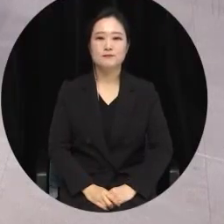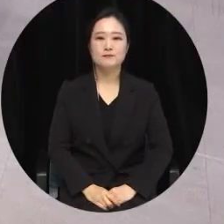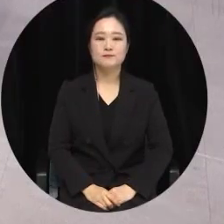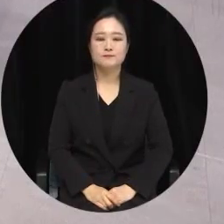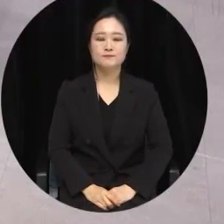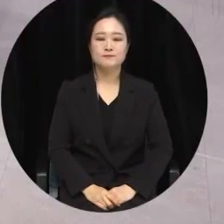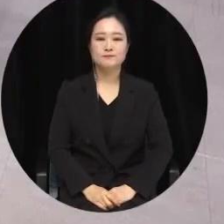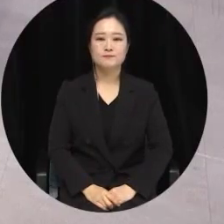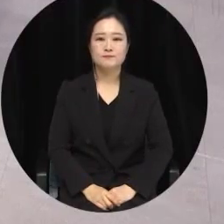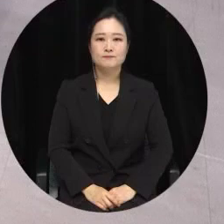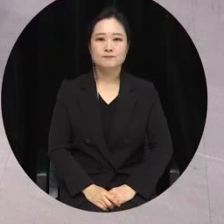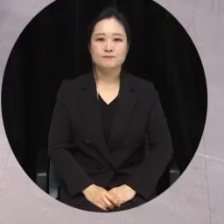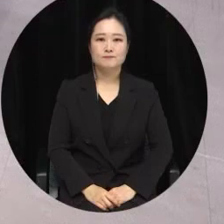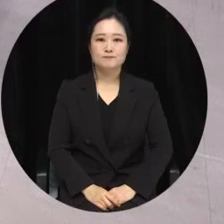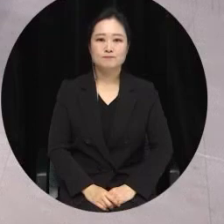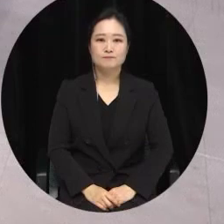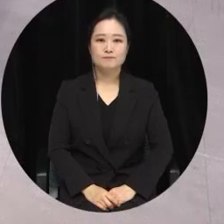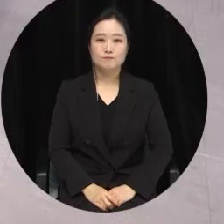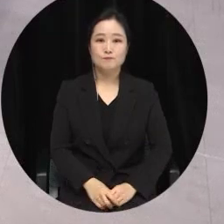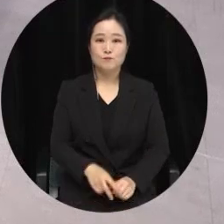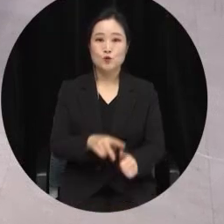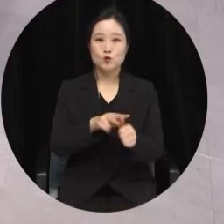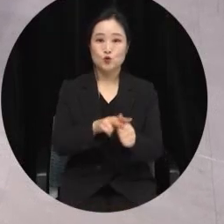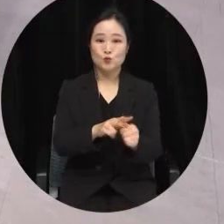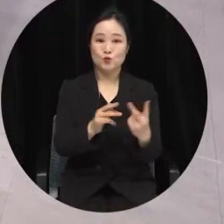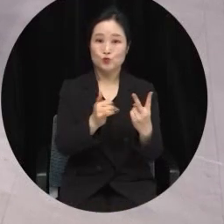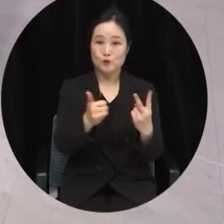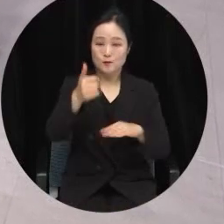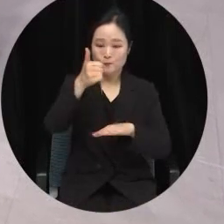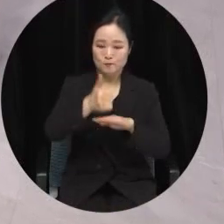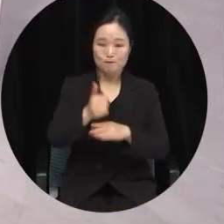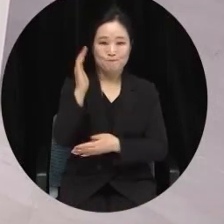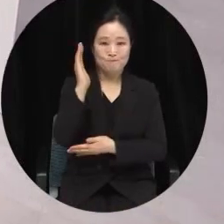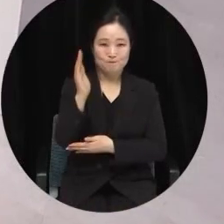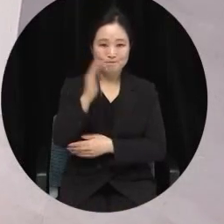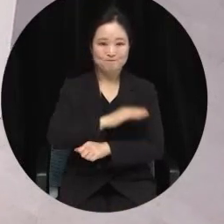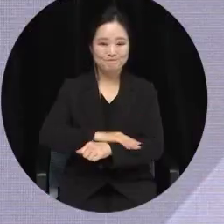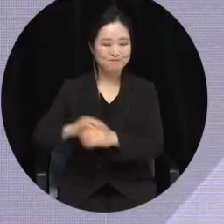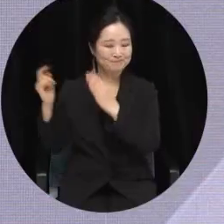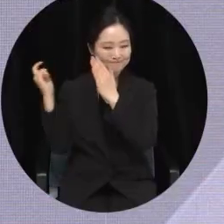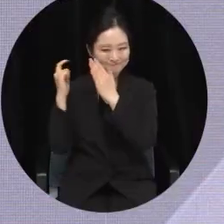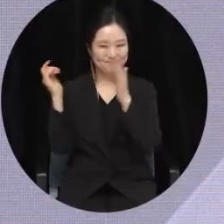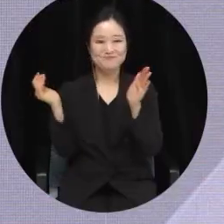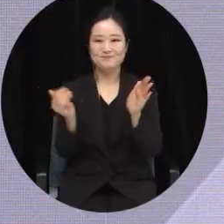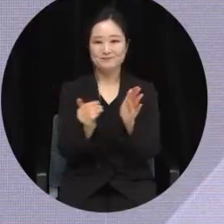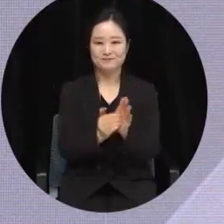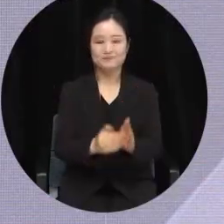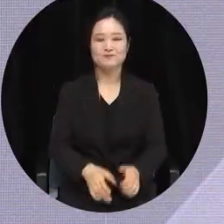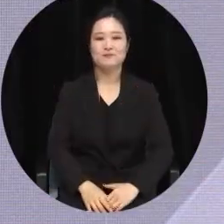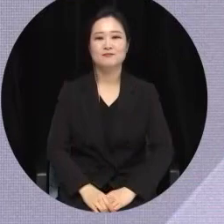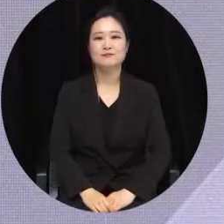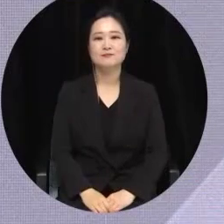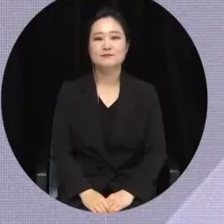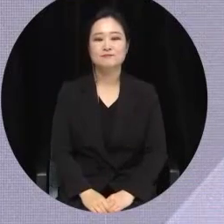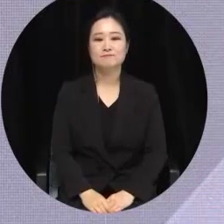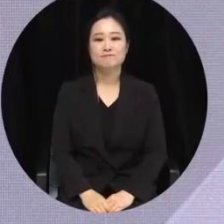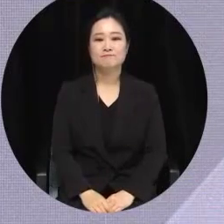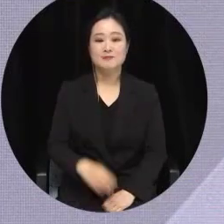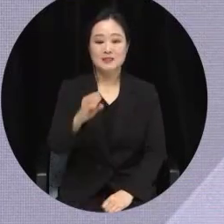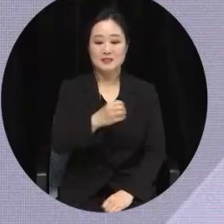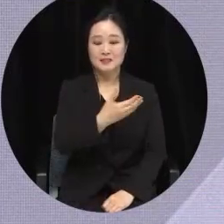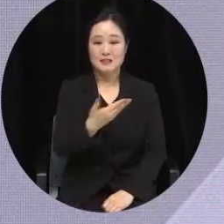네, 두 후보의 마무리 발언까지 잘 들었습니다.